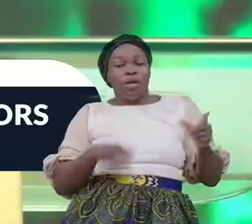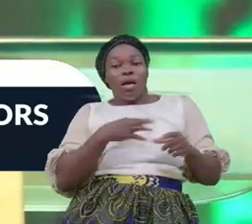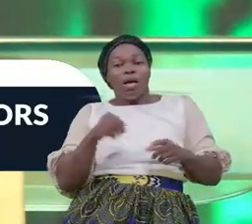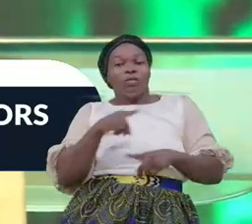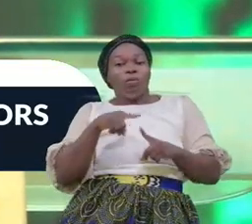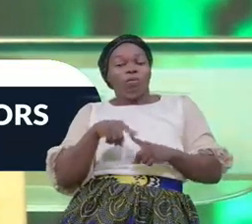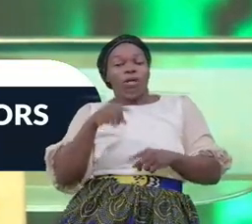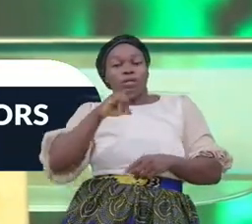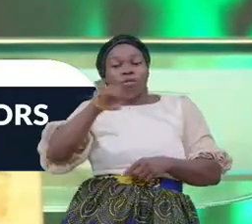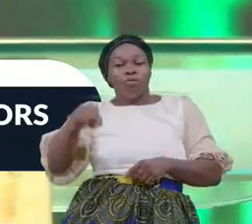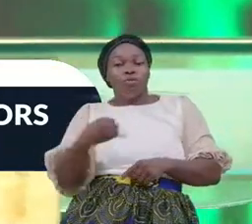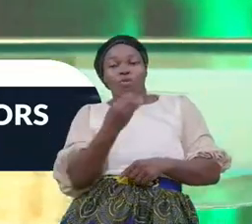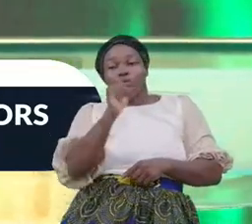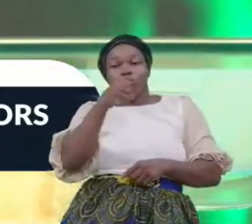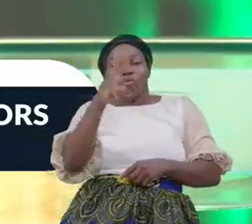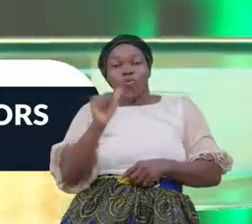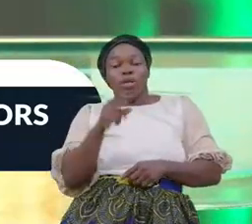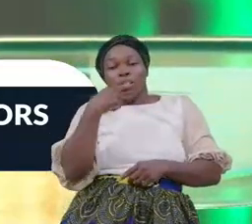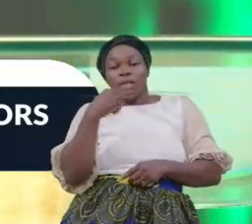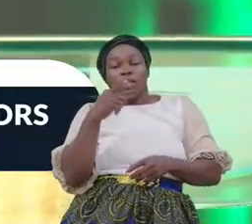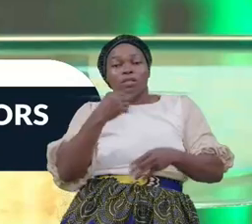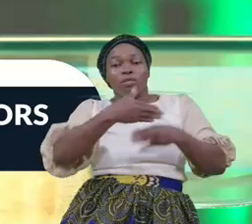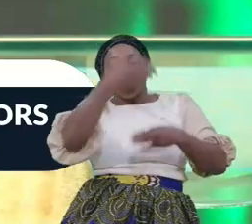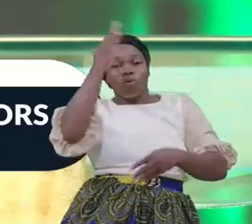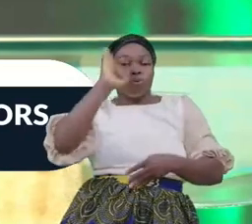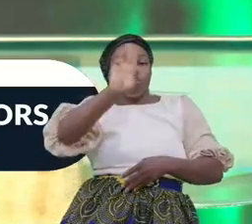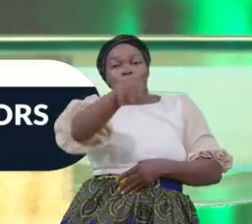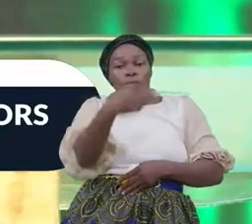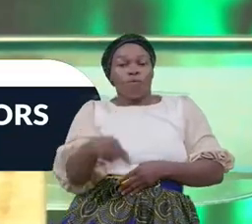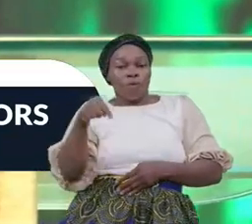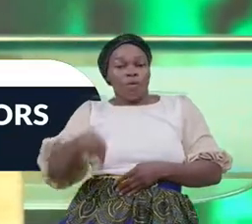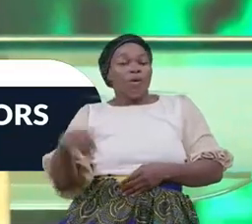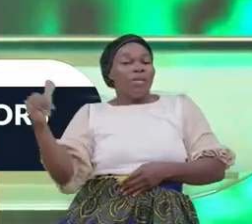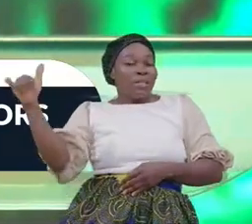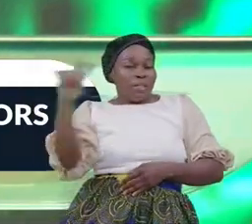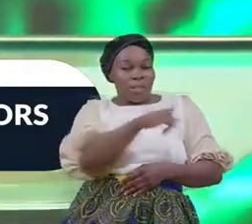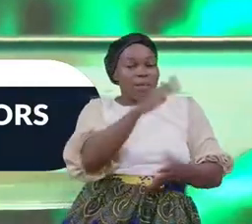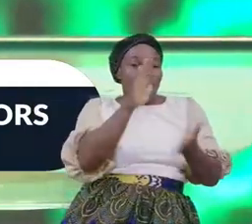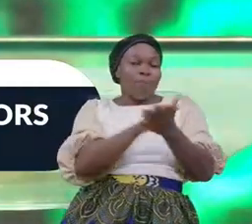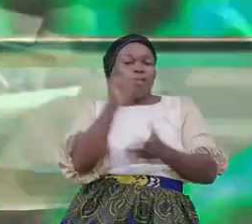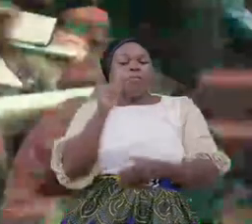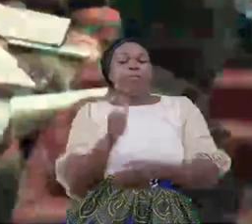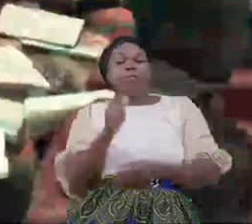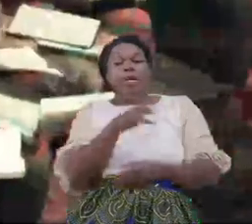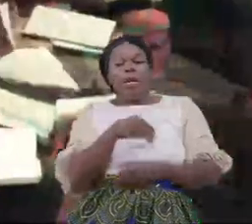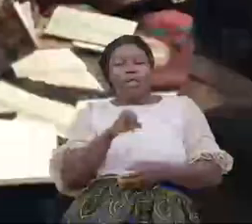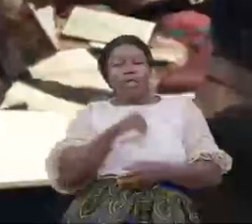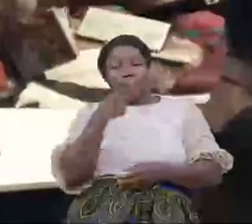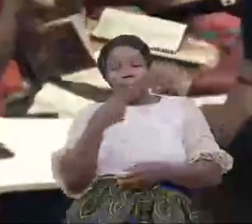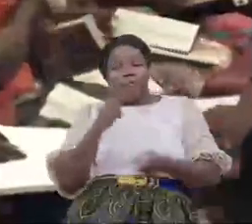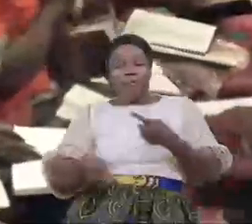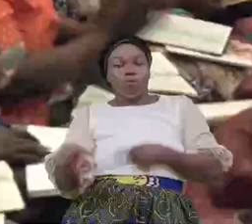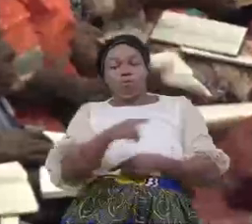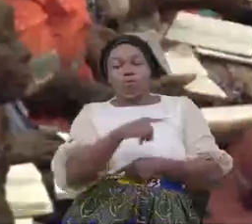ces murailles vont tomber, ils ont cru. Et comme je vous dis ce soir, que les murailles dans votre vie vont tomber au nom de